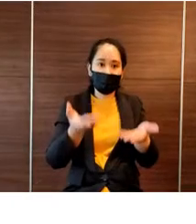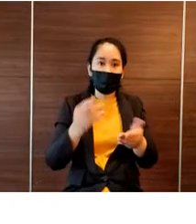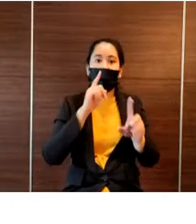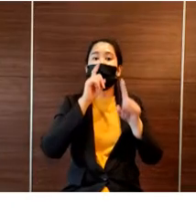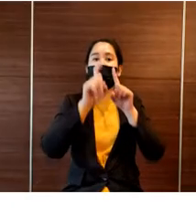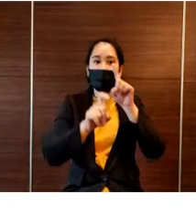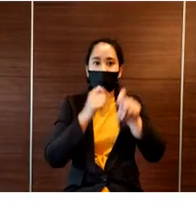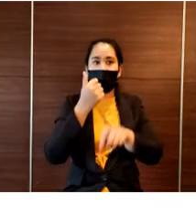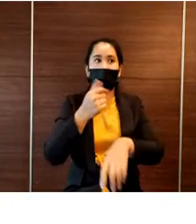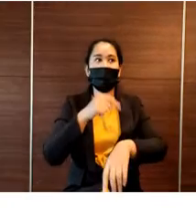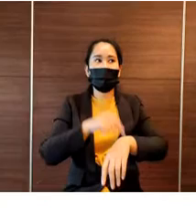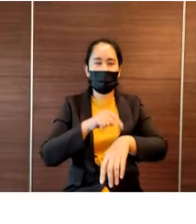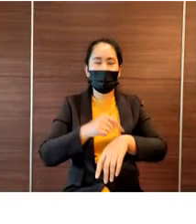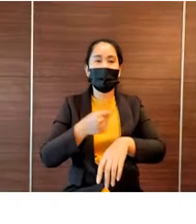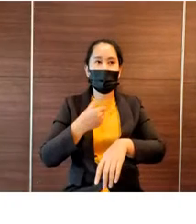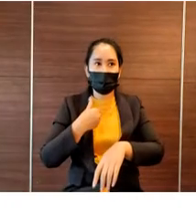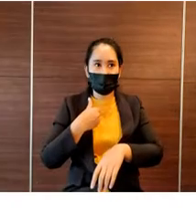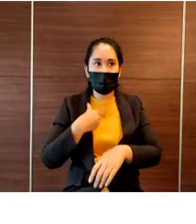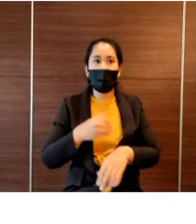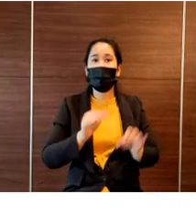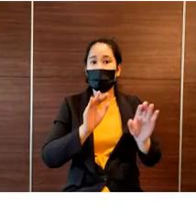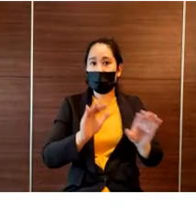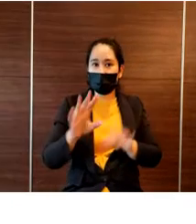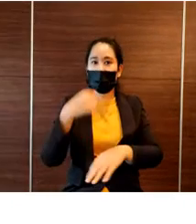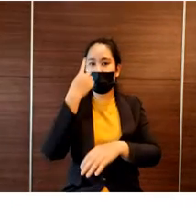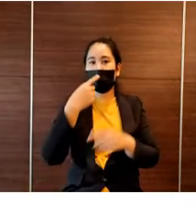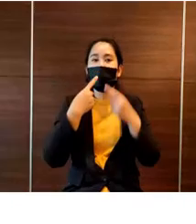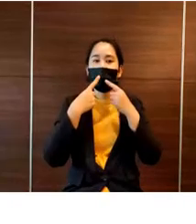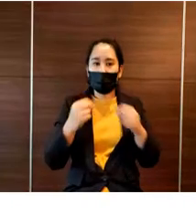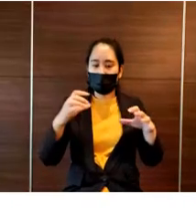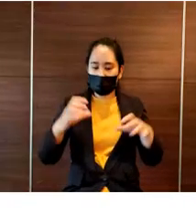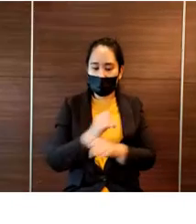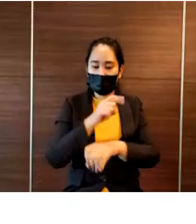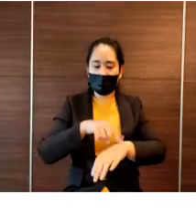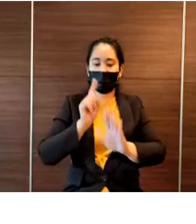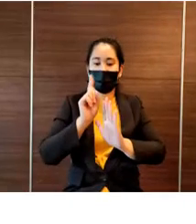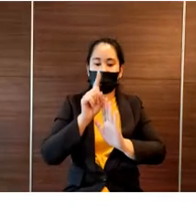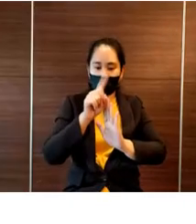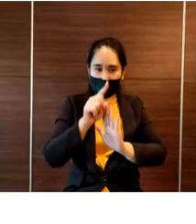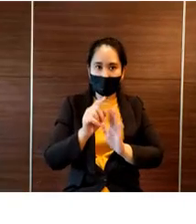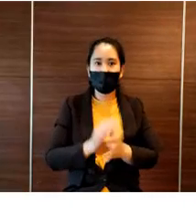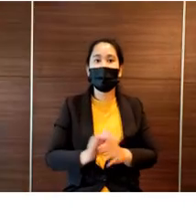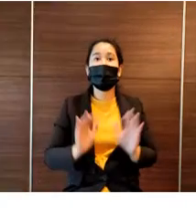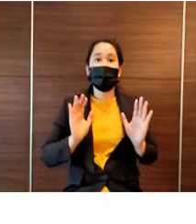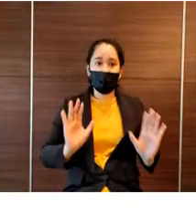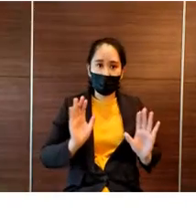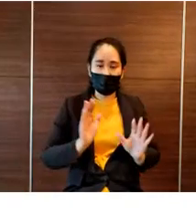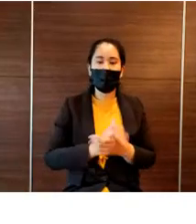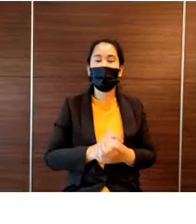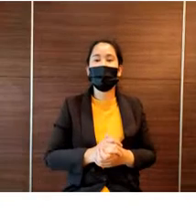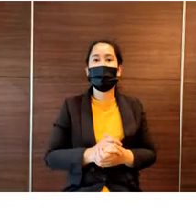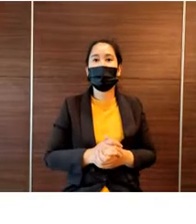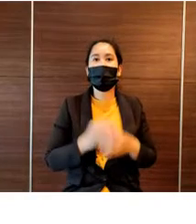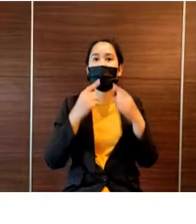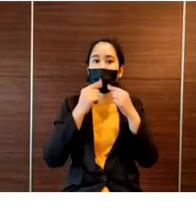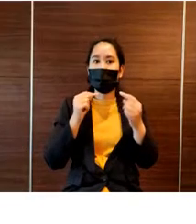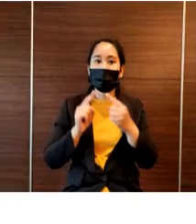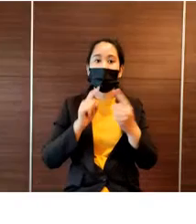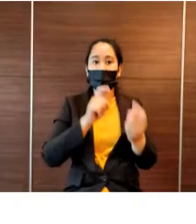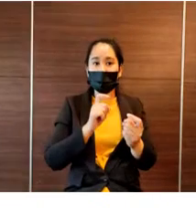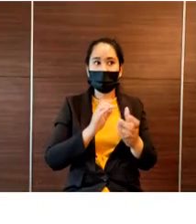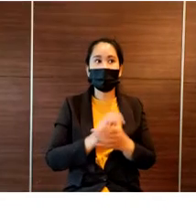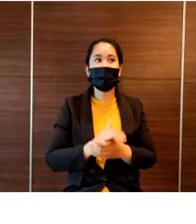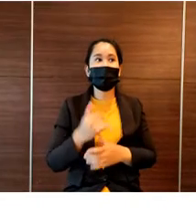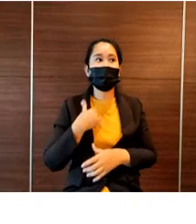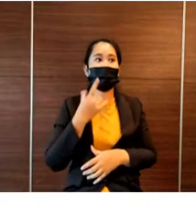นี้เรามีเวลาแล้วก็อยากจะรบกวนผู้ที่ตอบขอสั้นๆคนละ1นาทีในการตอบแต่ละคำถามนะคะมีคำถามอะไรบ้